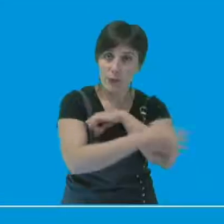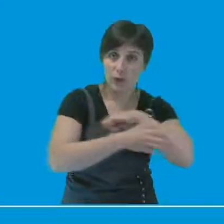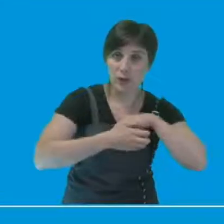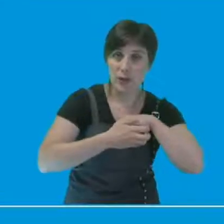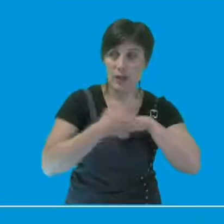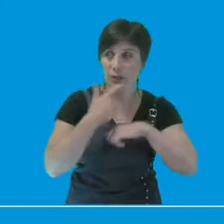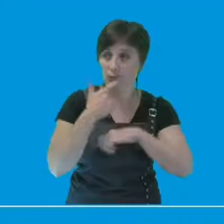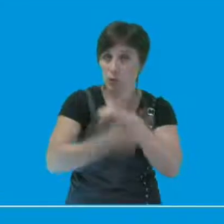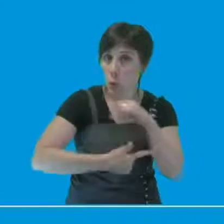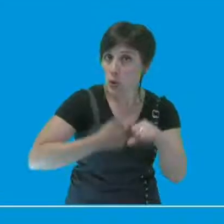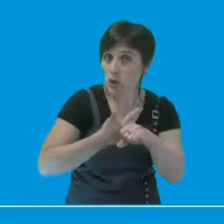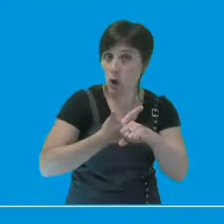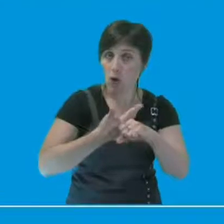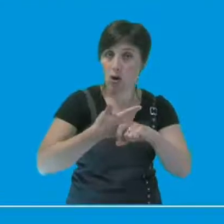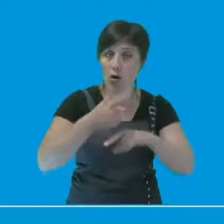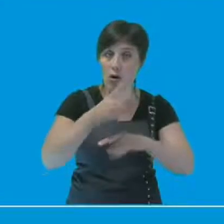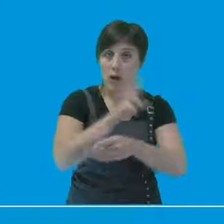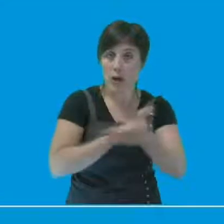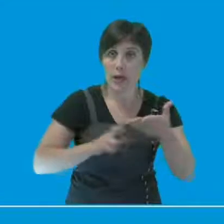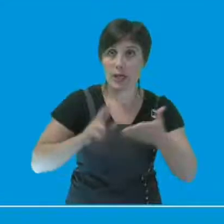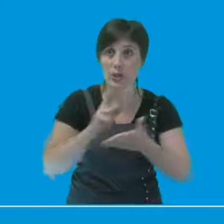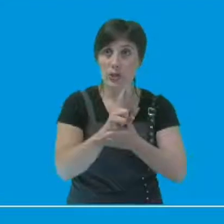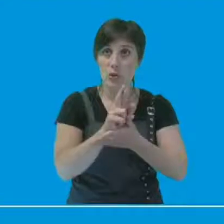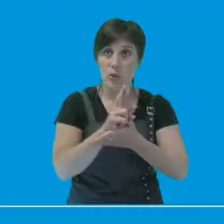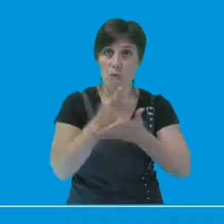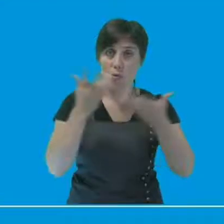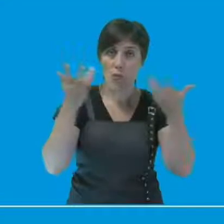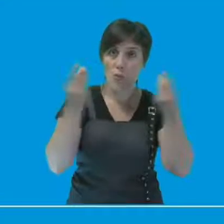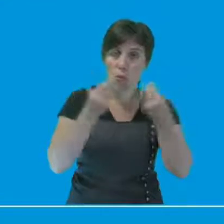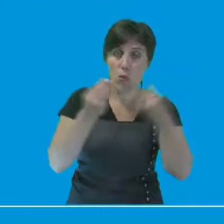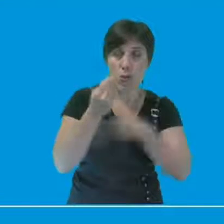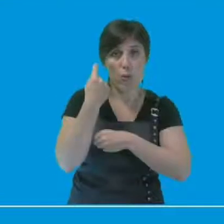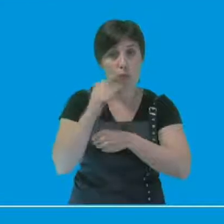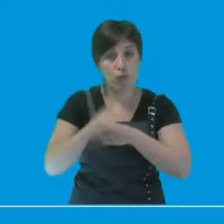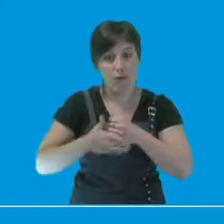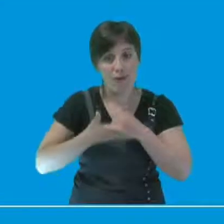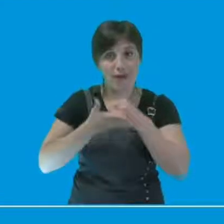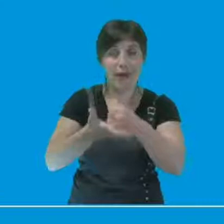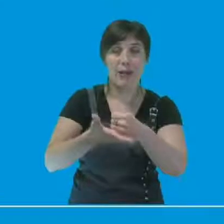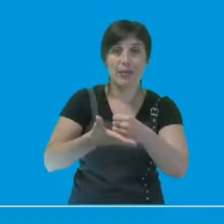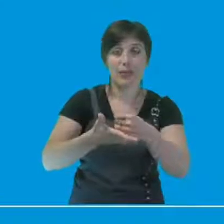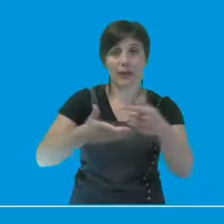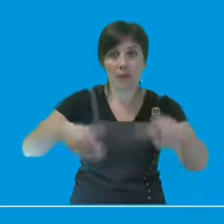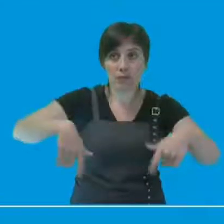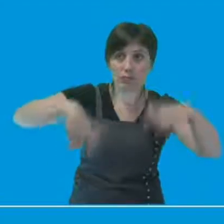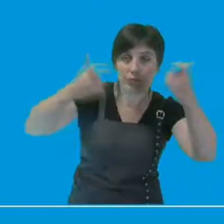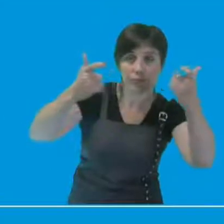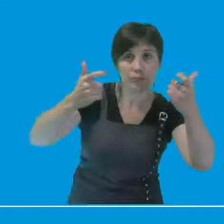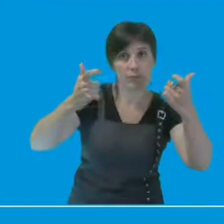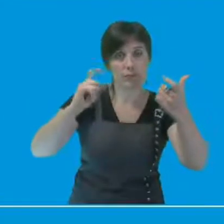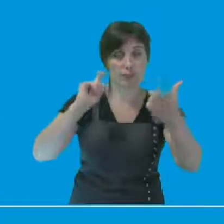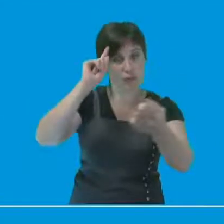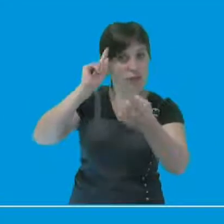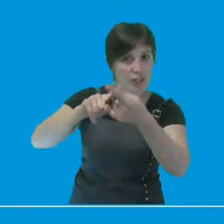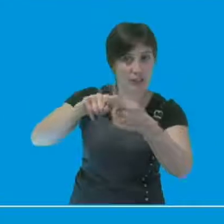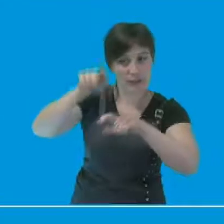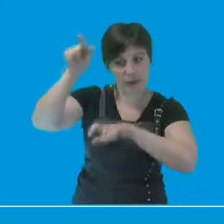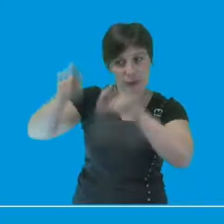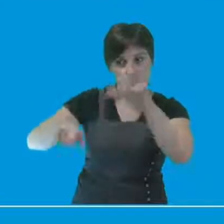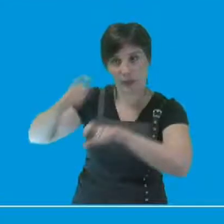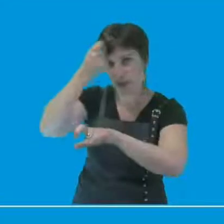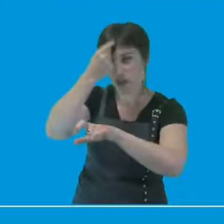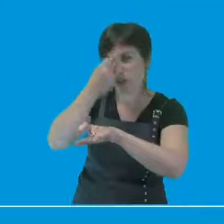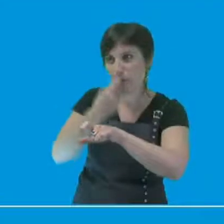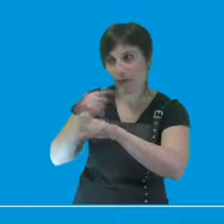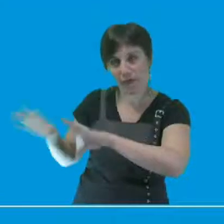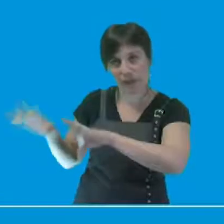depuis 2 ans sur les aides à la pierre pour de l'habitat spécifique très social, financement qui permettait de créer et de faire fonctionner des centres